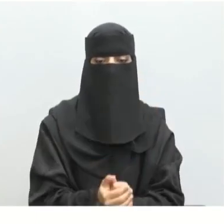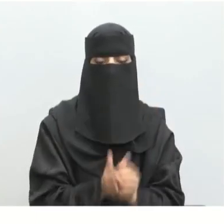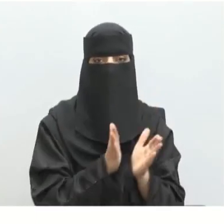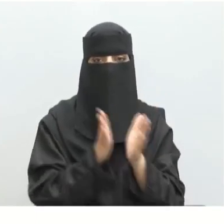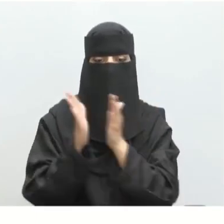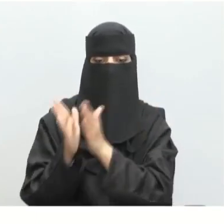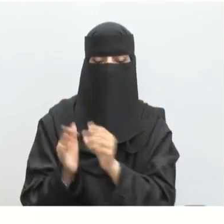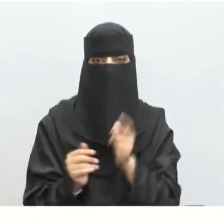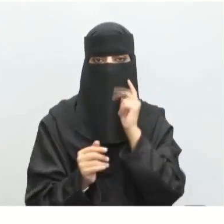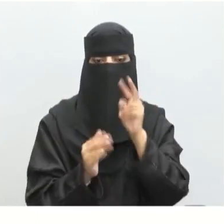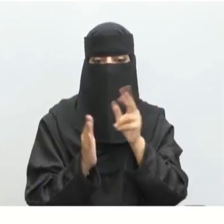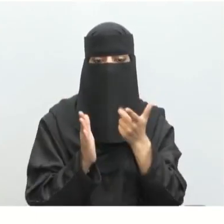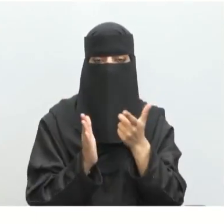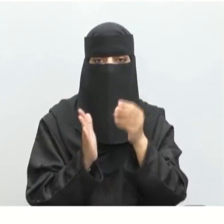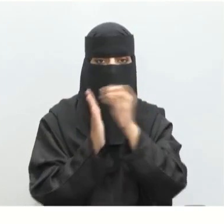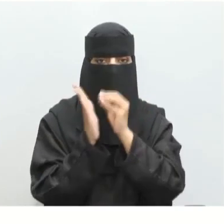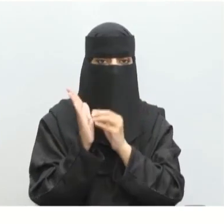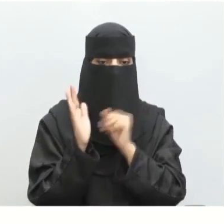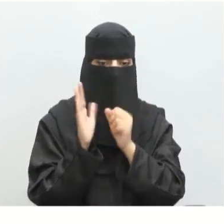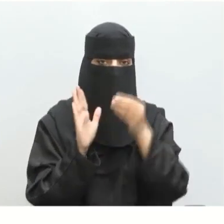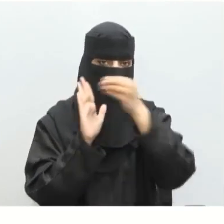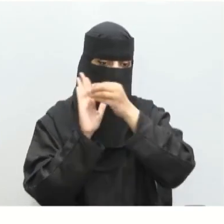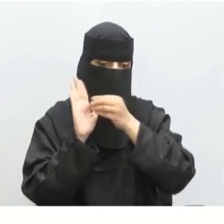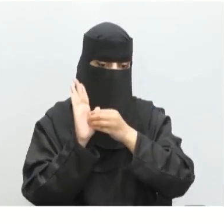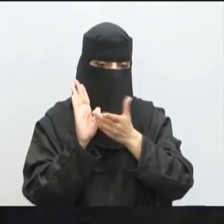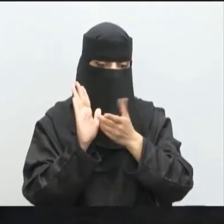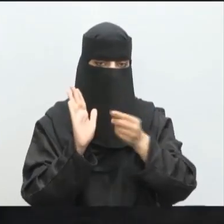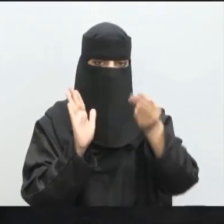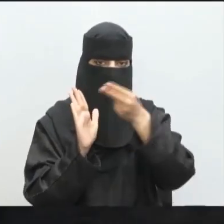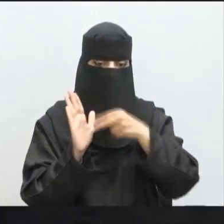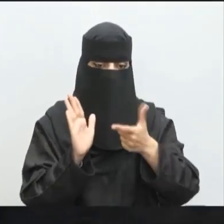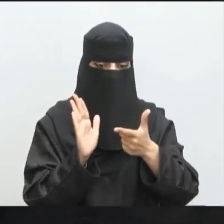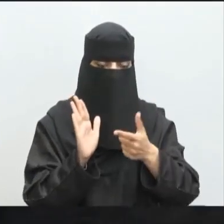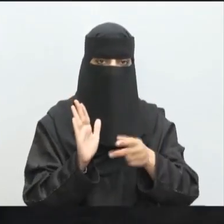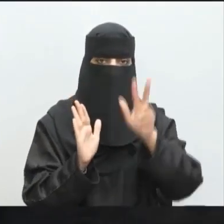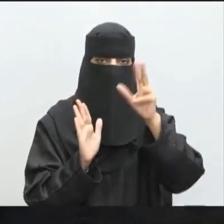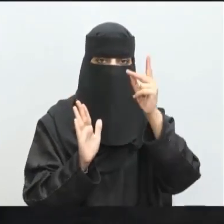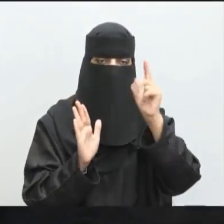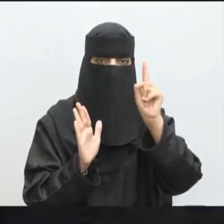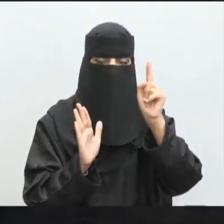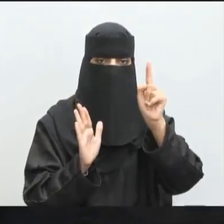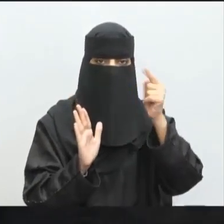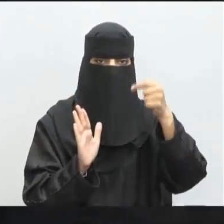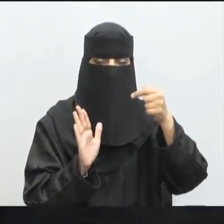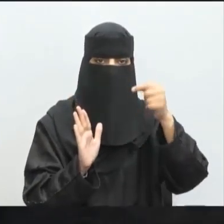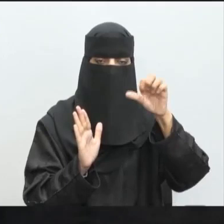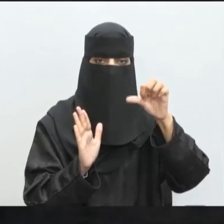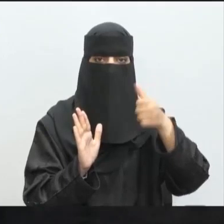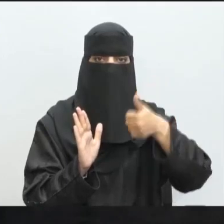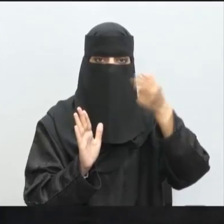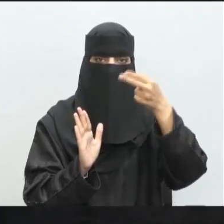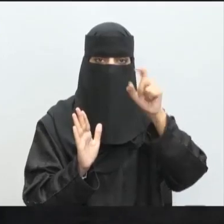هي محتويات الخريطه الطبوغرافيه الخارجيه عرفنا ان الخريطه الطبوغرافيه لها